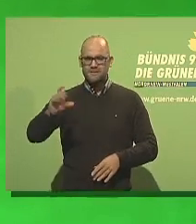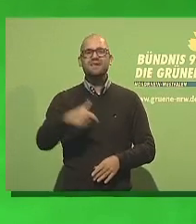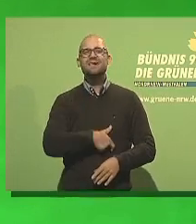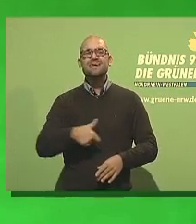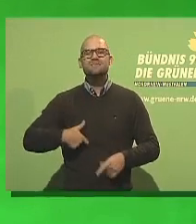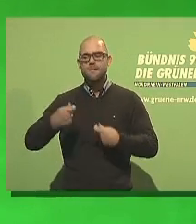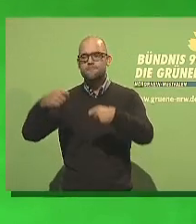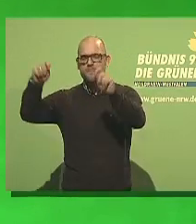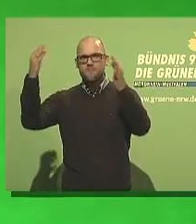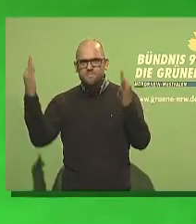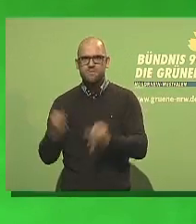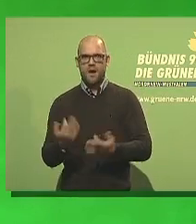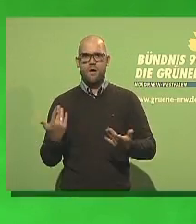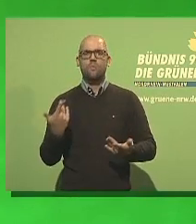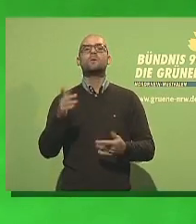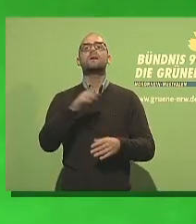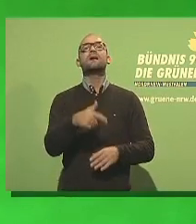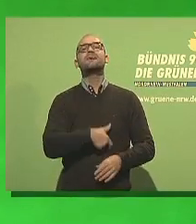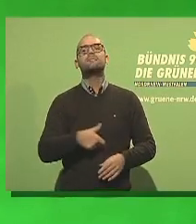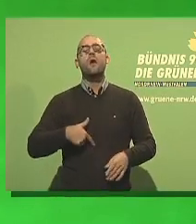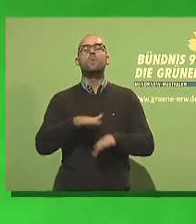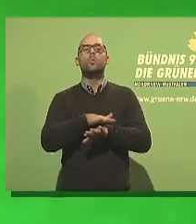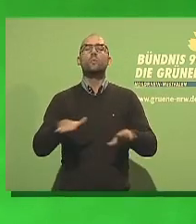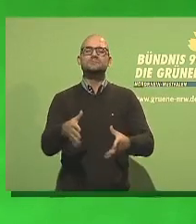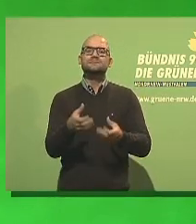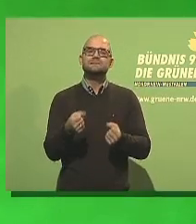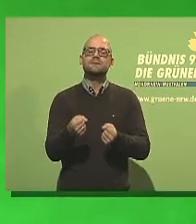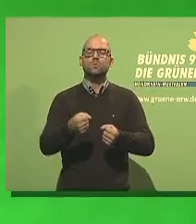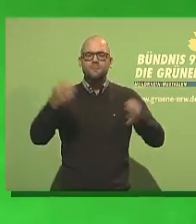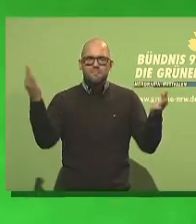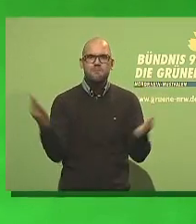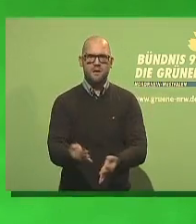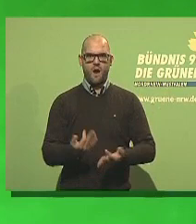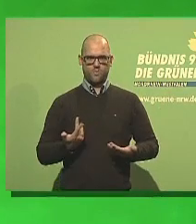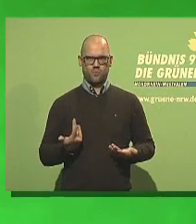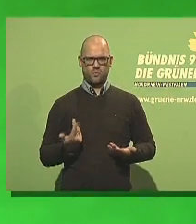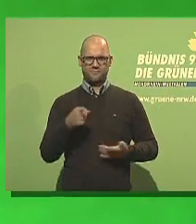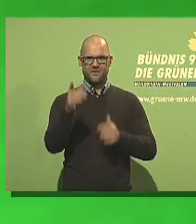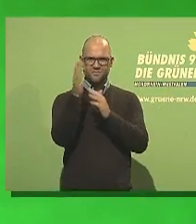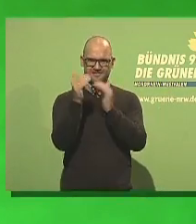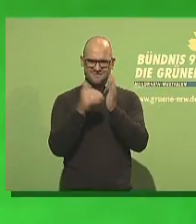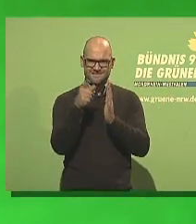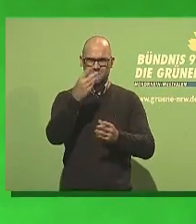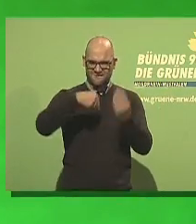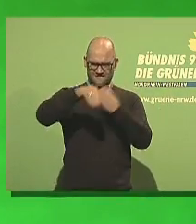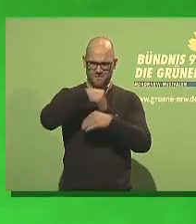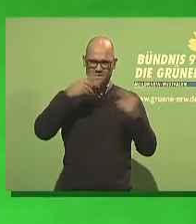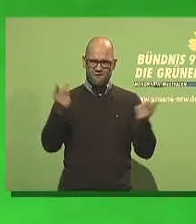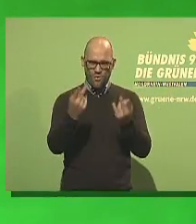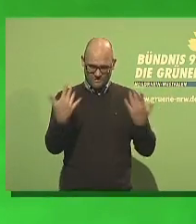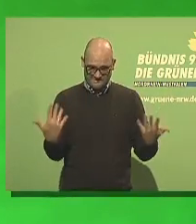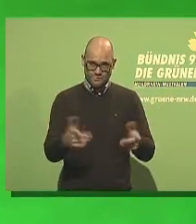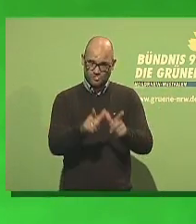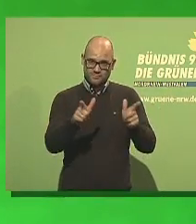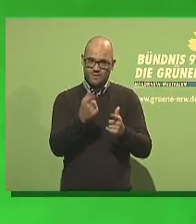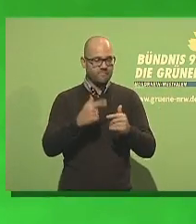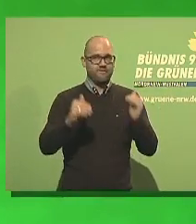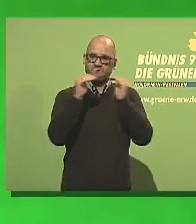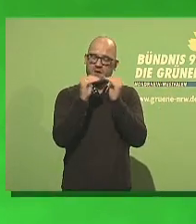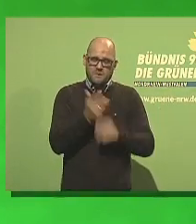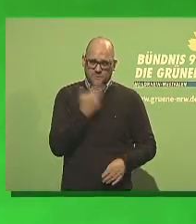eine Kindergrundsicherung, um endlich Schluss zu machen mit dem ungerechten System der Familienförderung in unserem Land, um